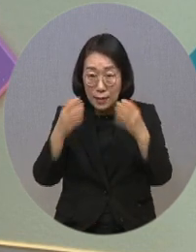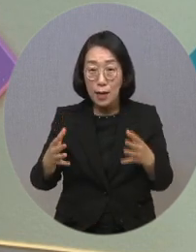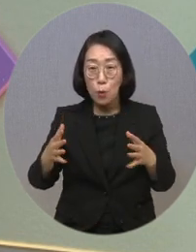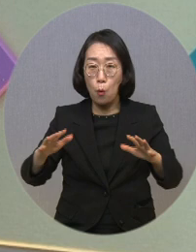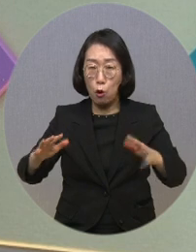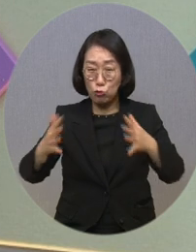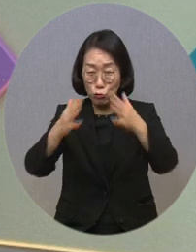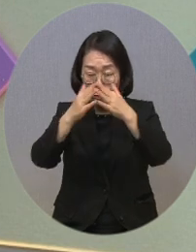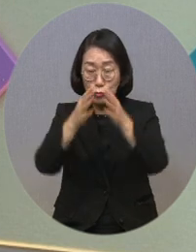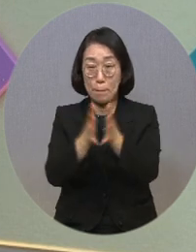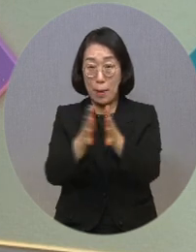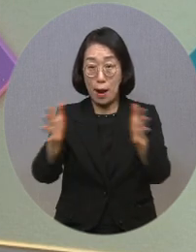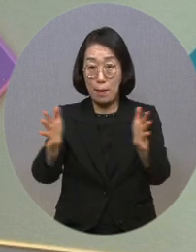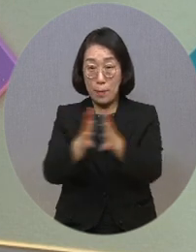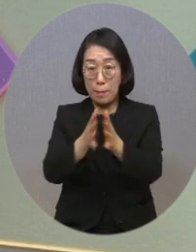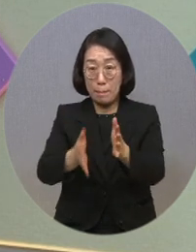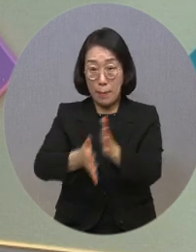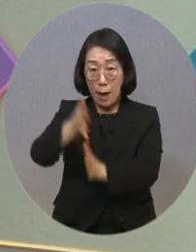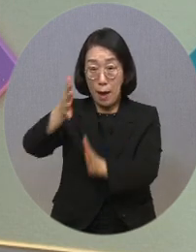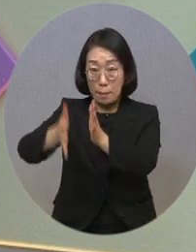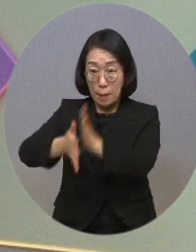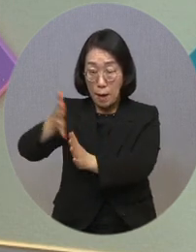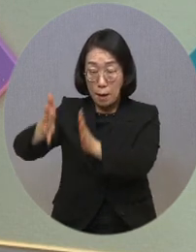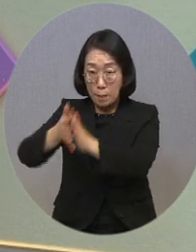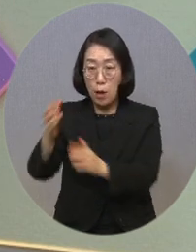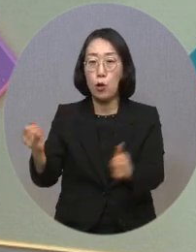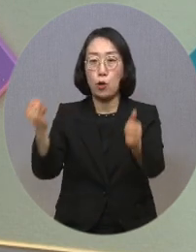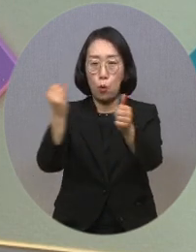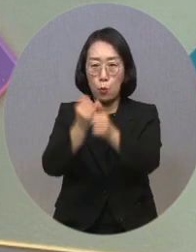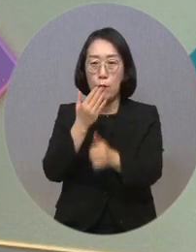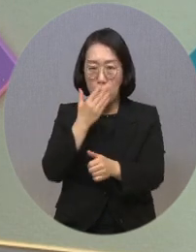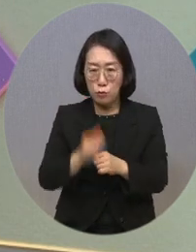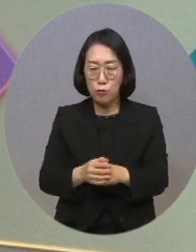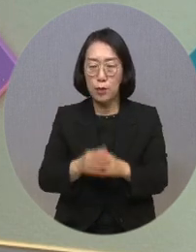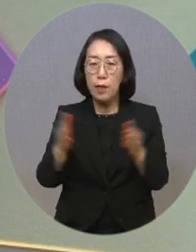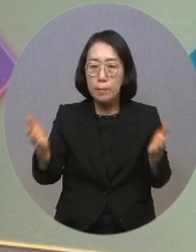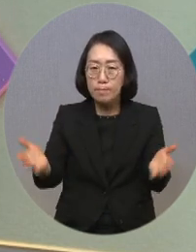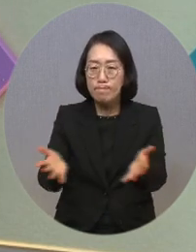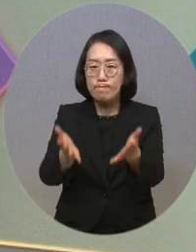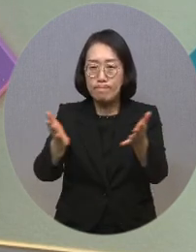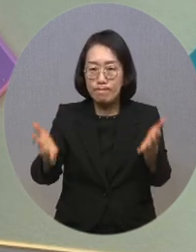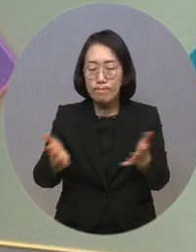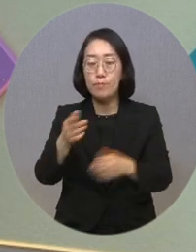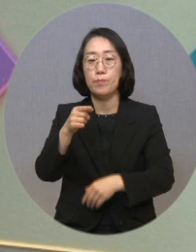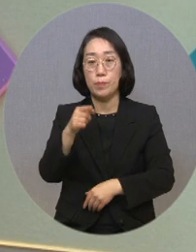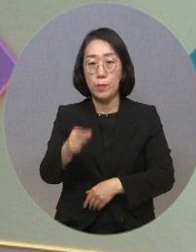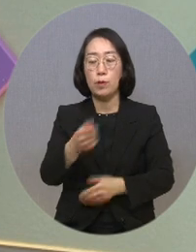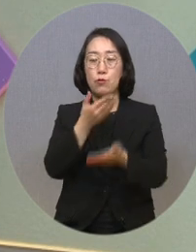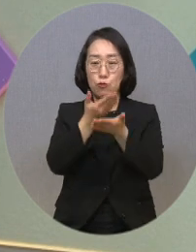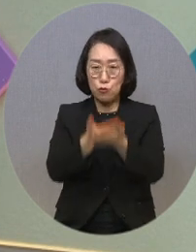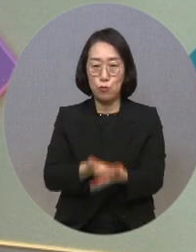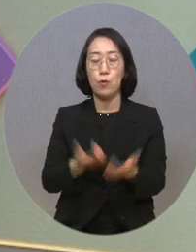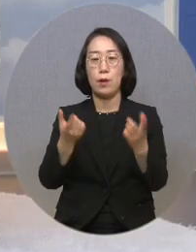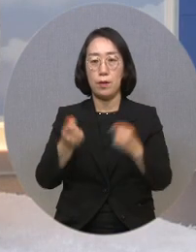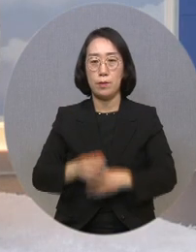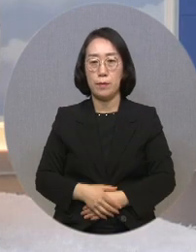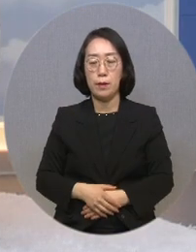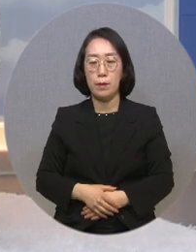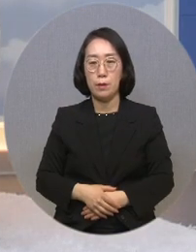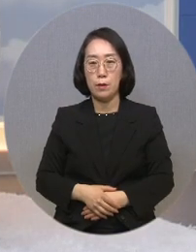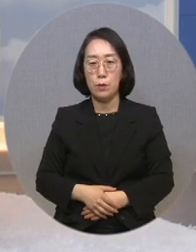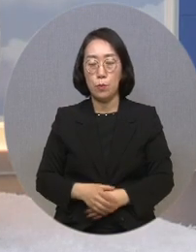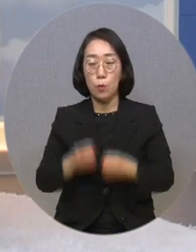놓고 집을 사서 결혼 생활도 할 수 있도록 이렇게 해드리는 것 그게 중요할 것 같고요. 네. 또 많은